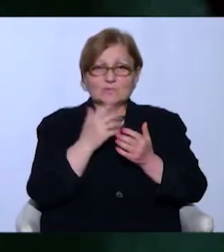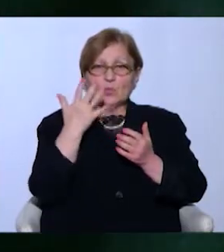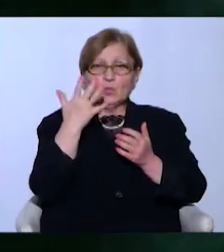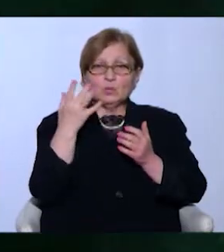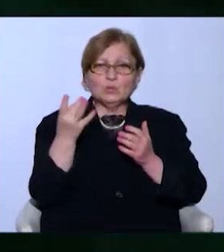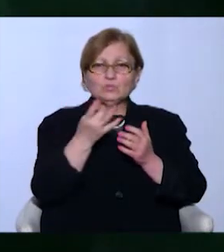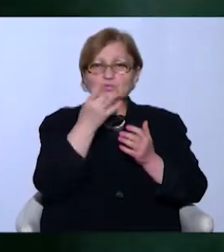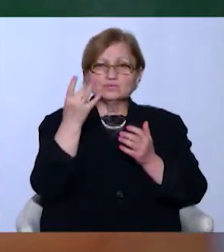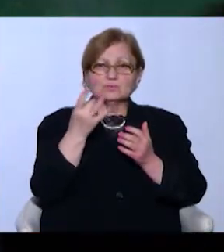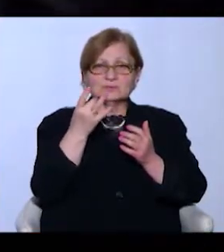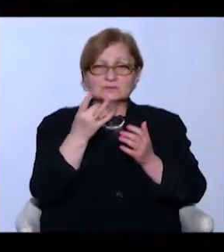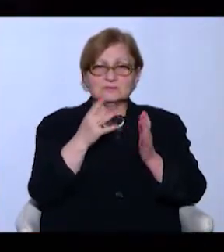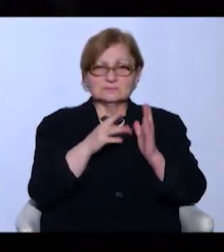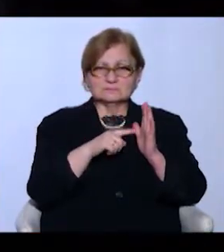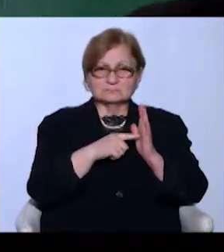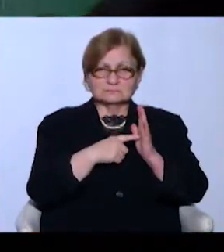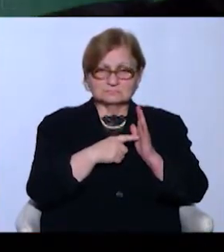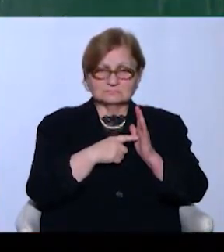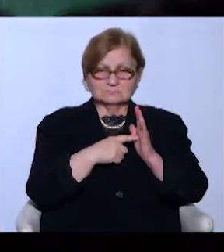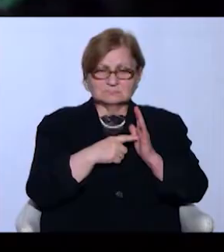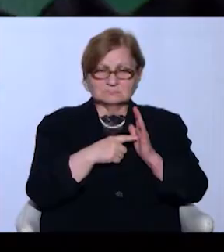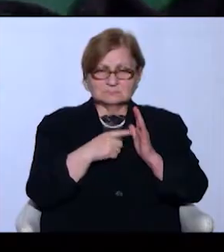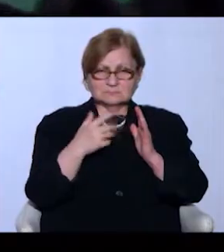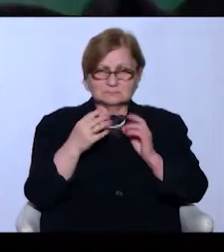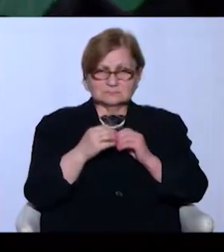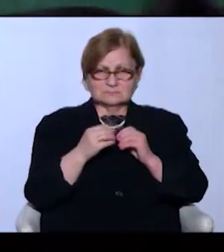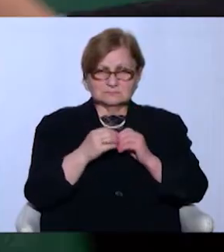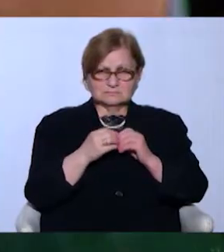5-ჯერ 10. ან 10 5-ჯერ და 30 არის